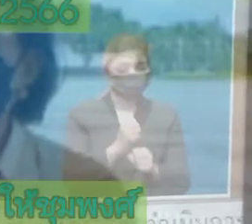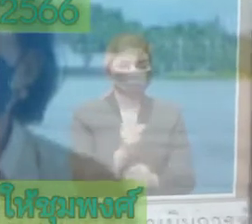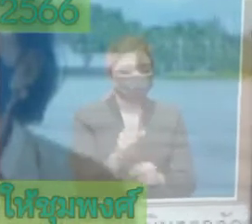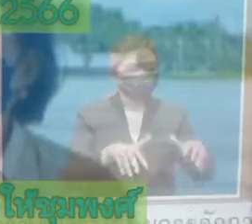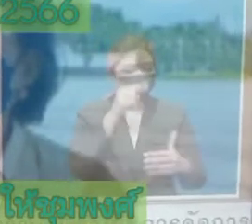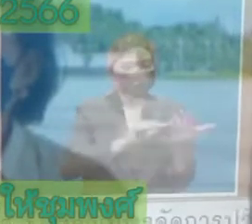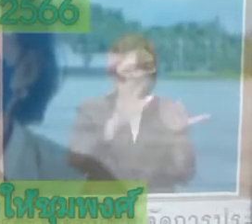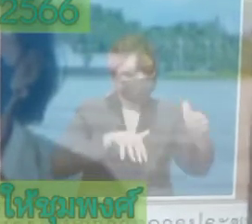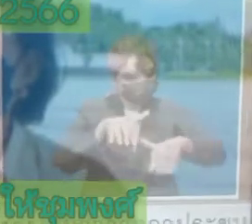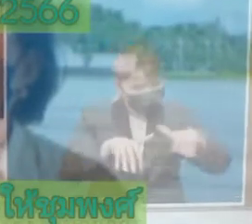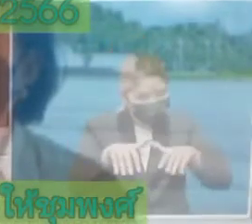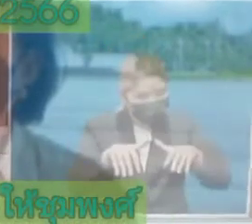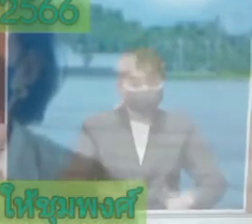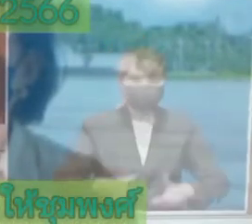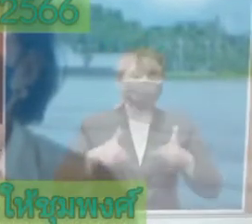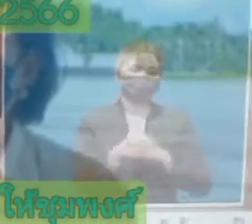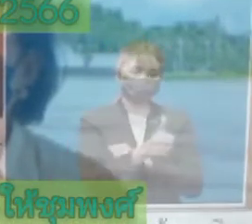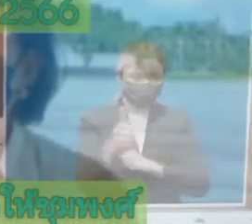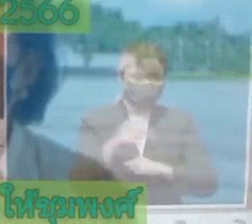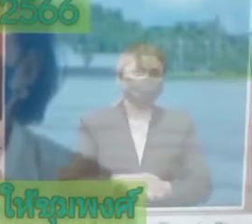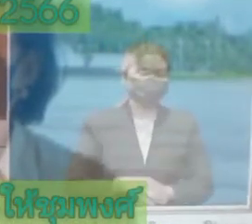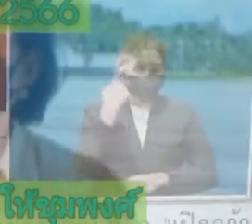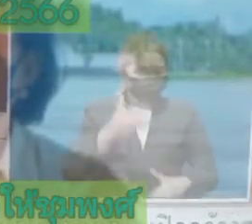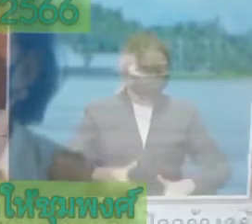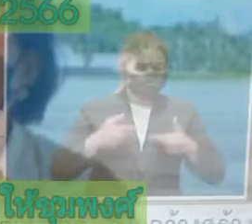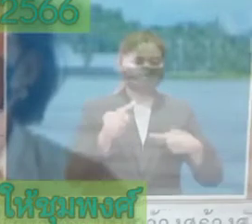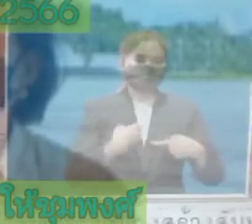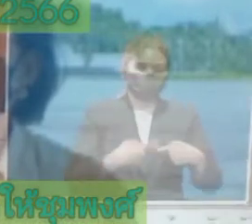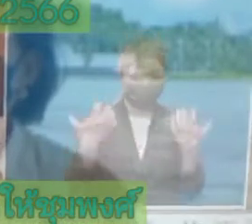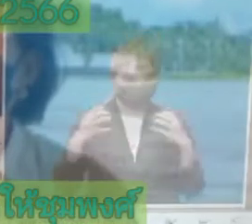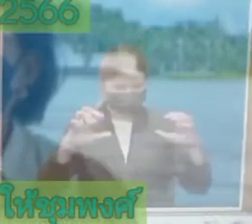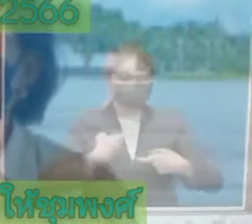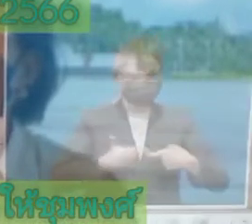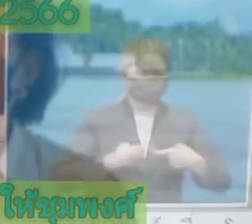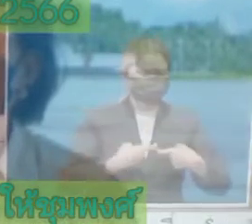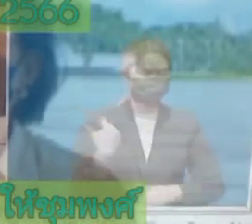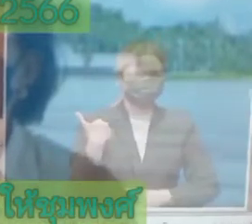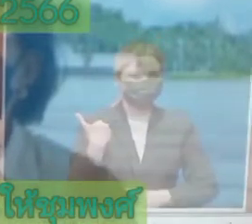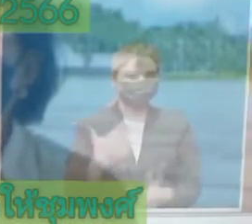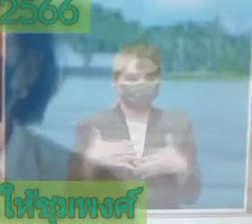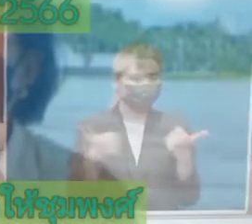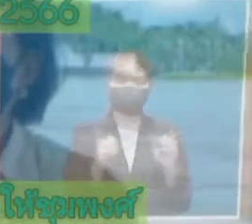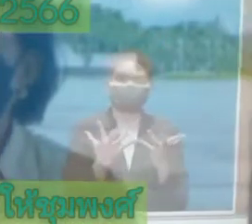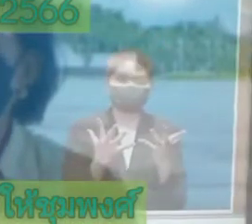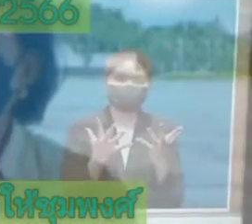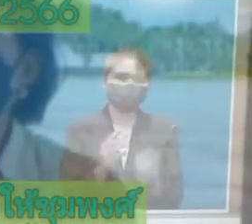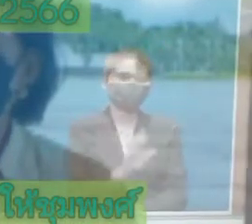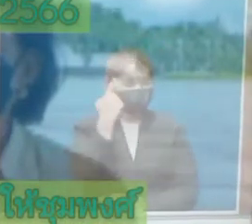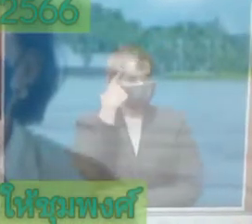อดแน่นอนครับมันต้องมีความลำบากรัฐบาลก็ลำบากไม่ใช่รัฐบาลสบายใจมีความสุขไม่ใช่เลยนะครับ